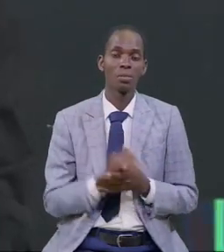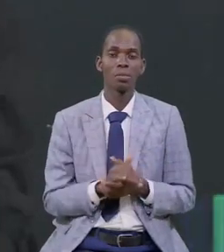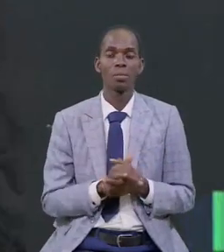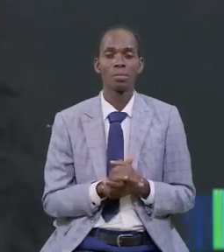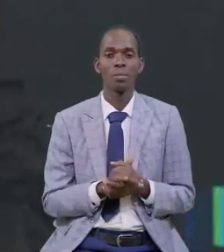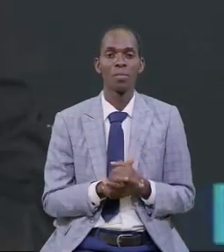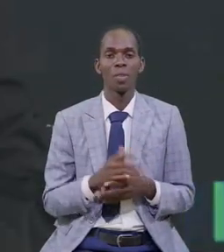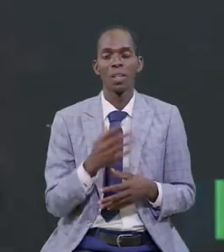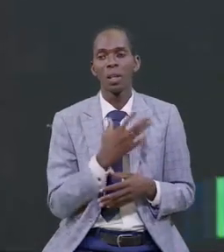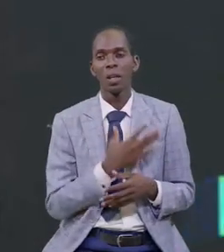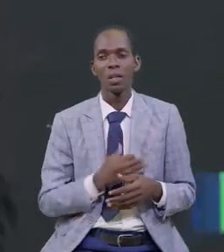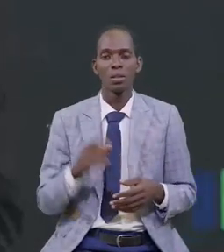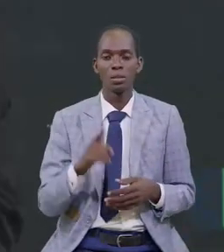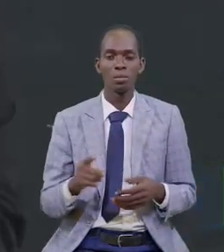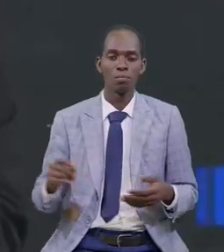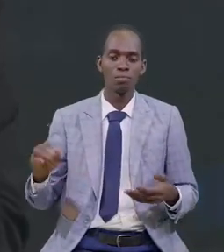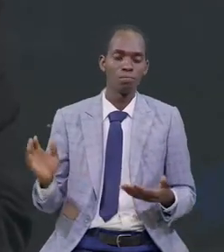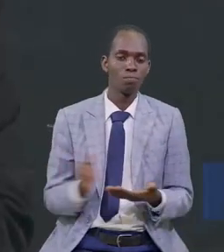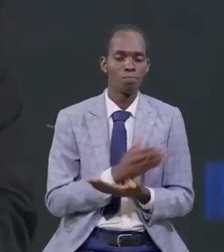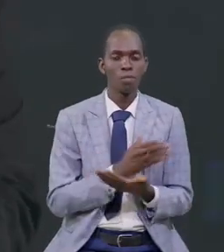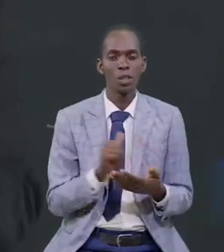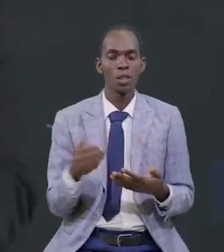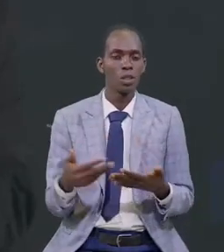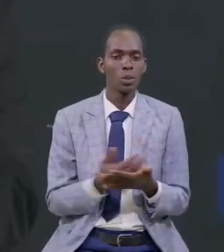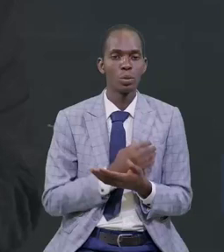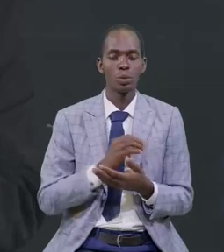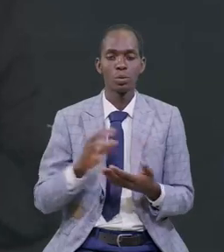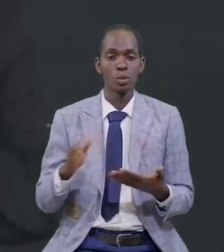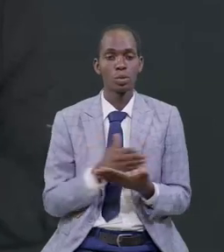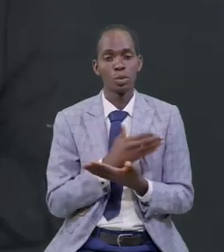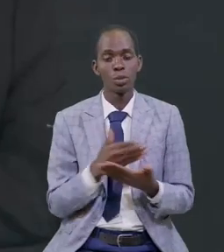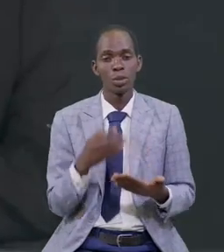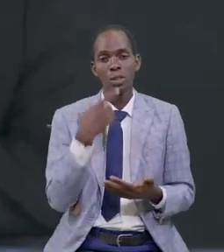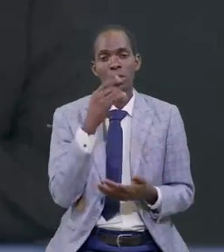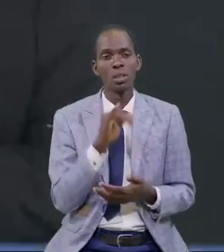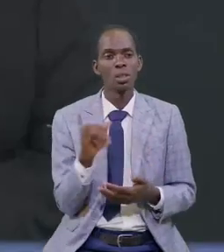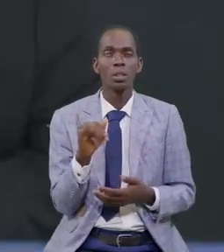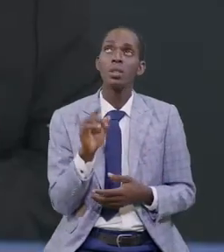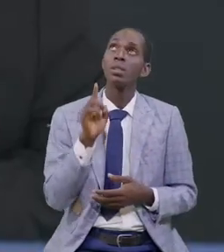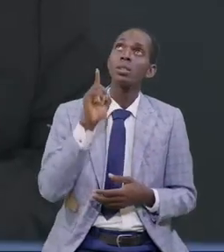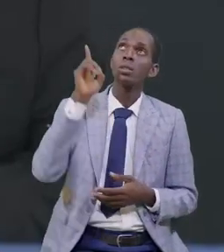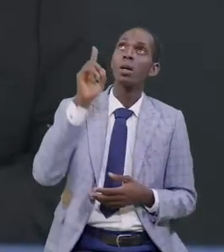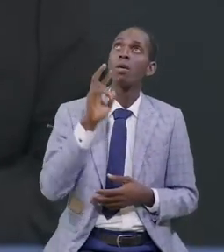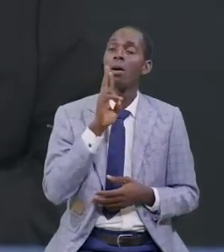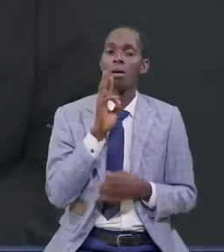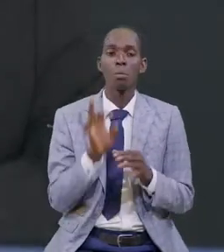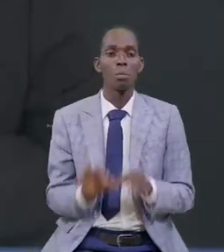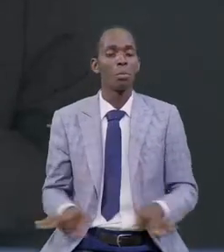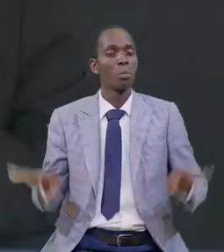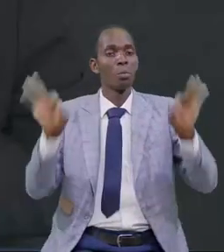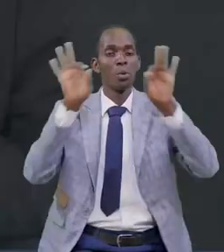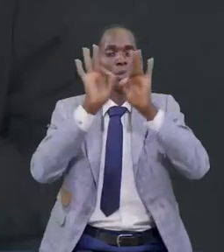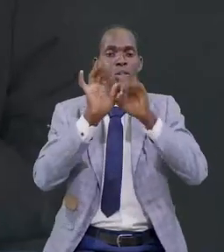il chantait un cantique nouveau en disant tu es digne de prendre